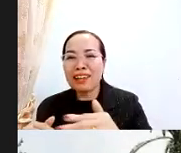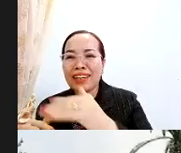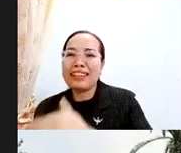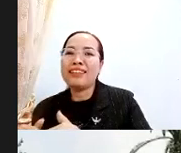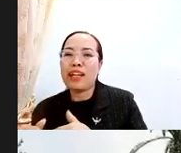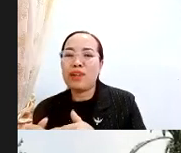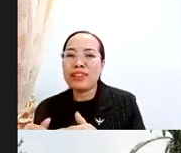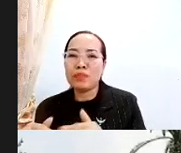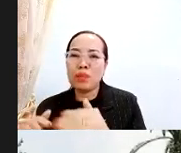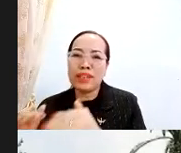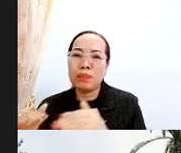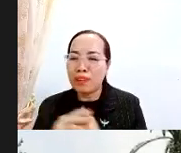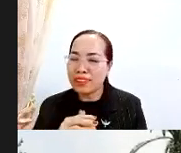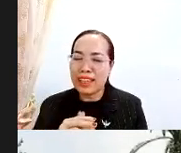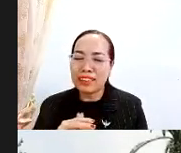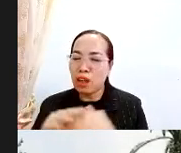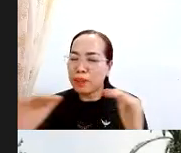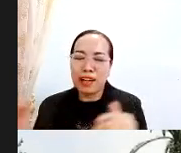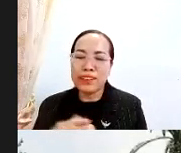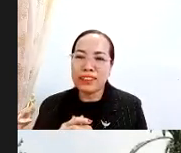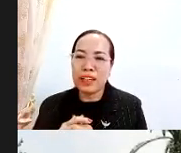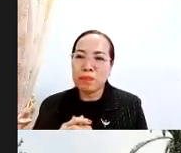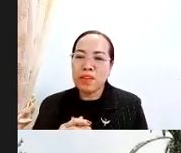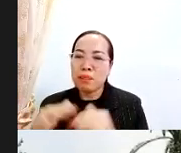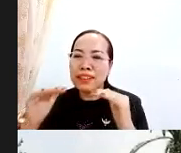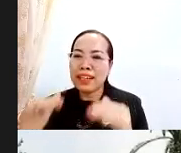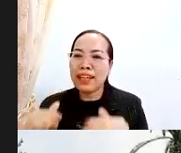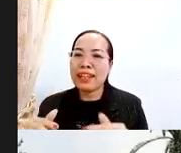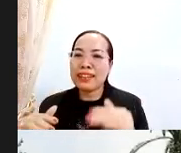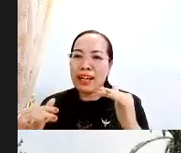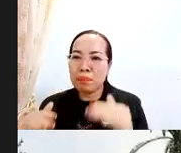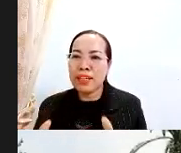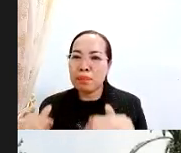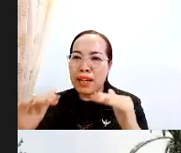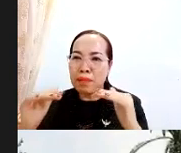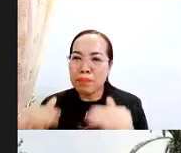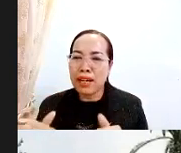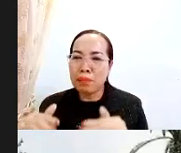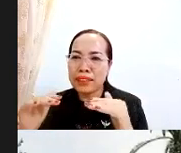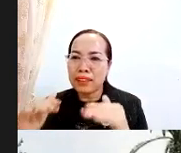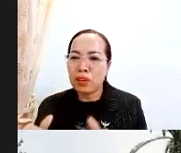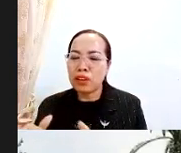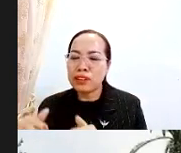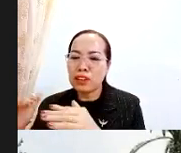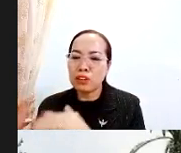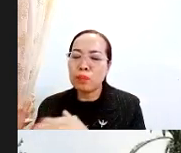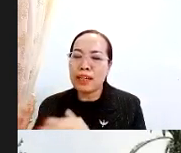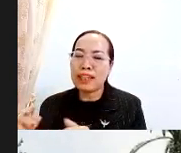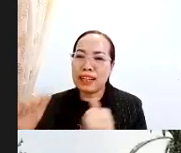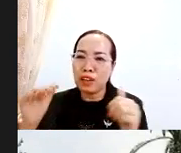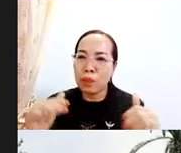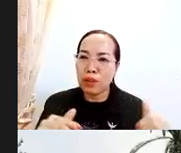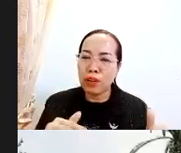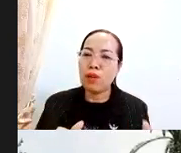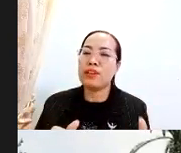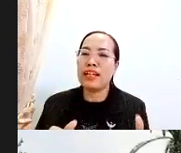ạc khla cho nhóm bà đáo tê nhóm bà đáy bà đáo ấy cha nhóm bà đáo ấy cha mình khát cà phê bẹ mà bàn nhà cô tôi có tụt tắc can